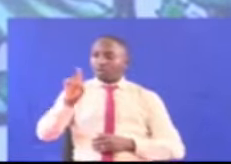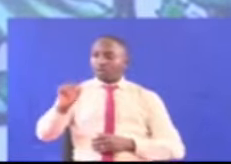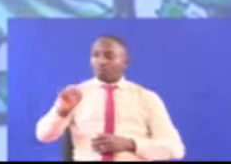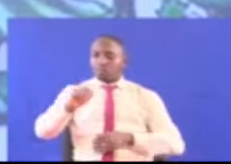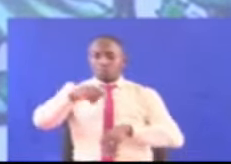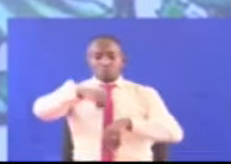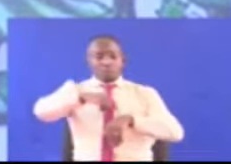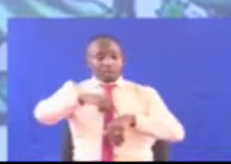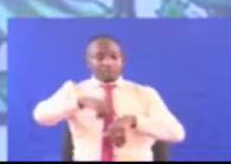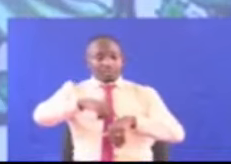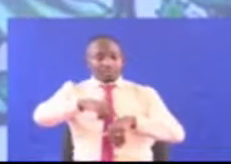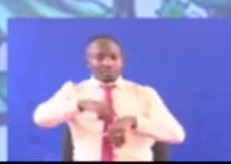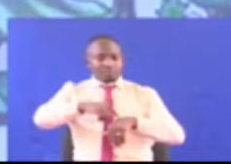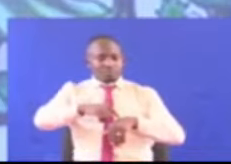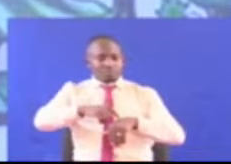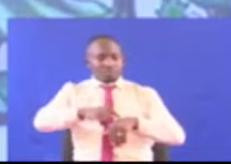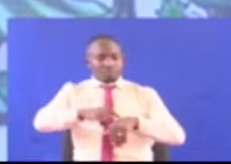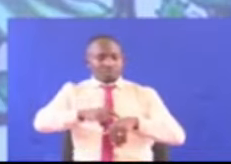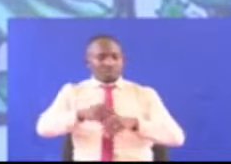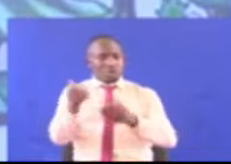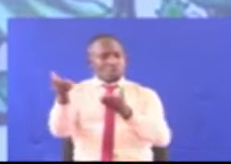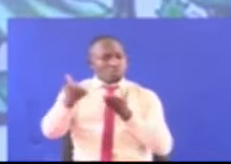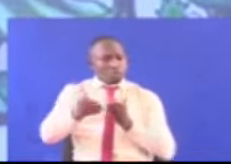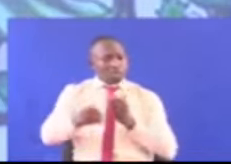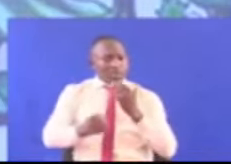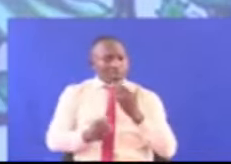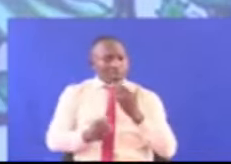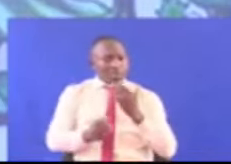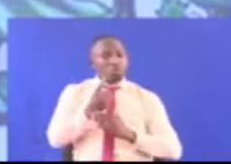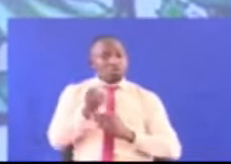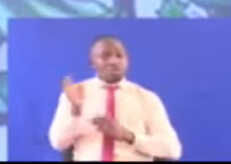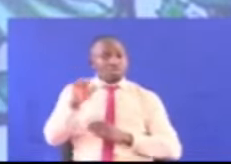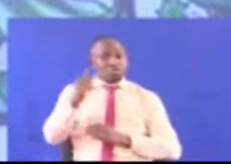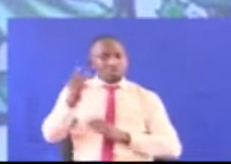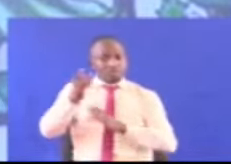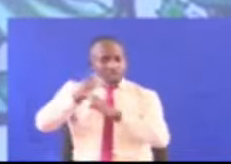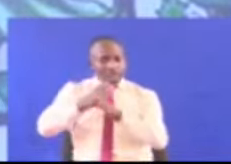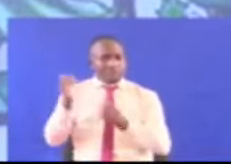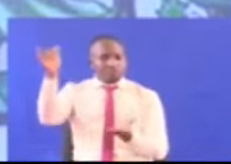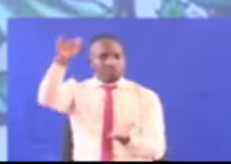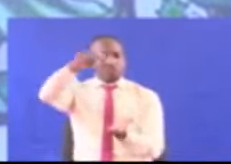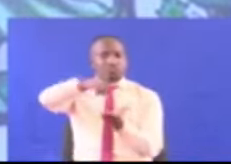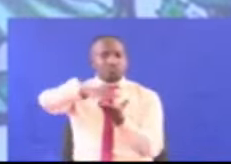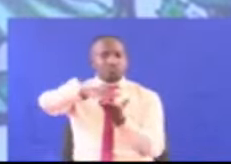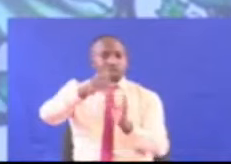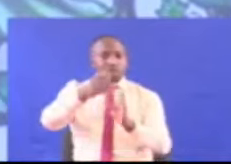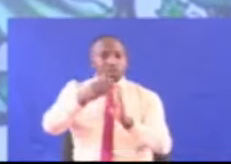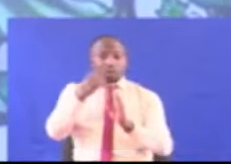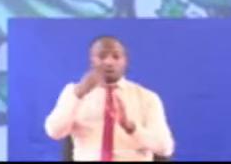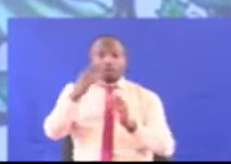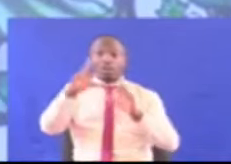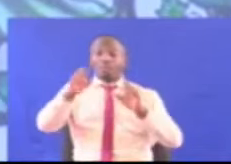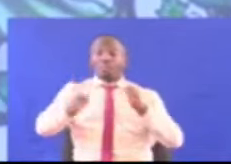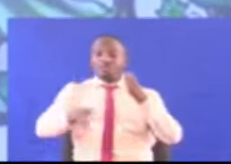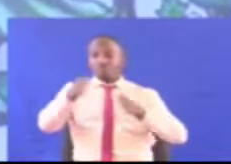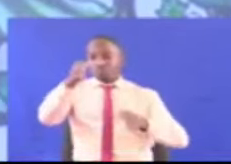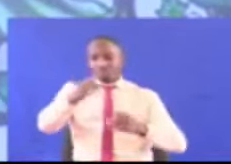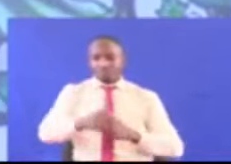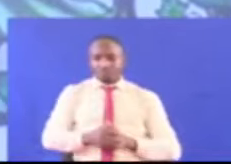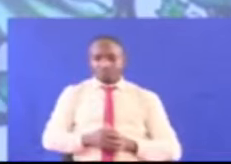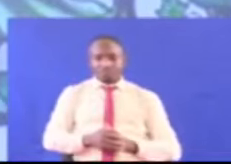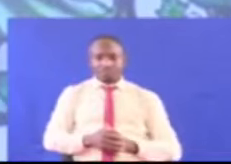wakati wa kupokea matokeo, alikuja siku mbili kama hivi kabla ili apate picha ile awe anatoa uhalisia. Maana unajua ukiwepo pale